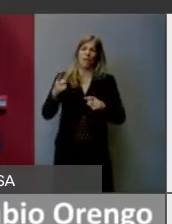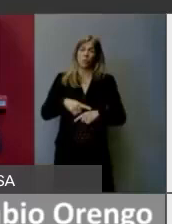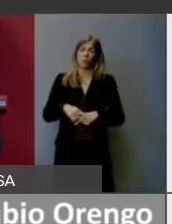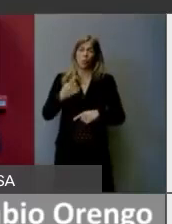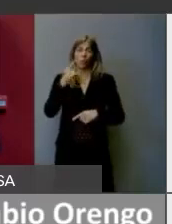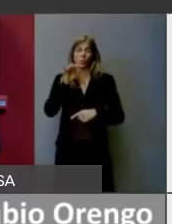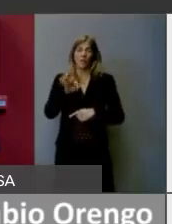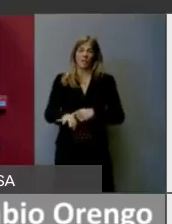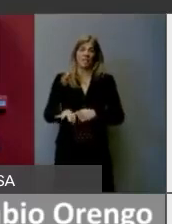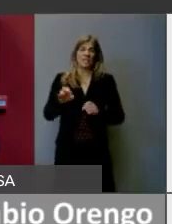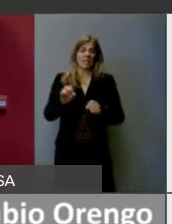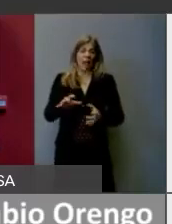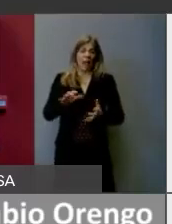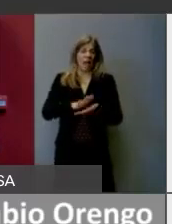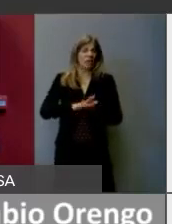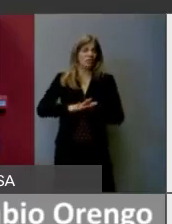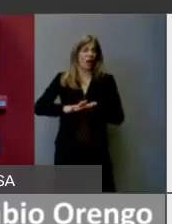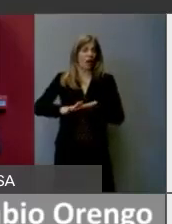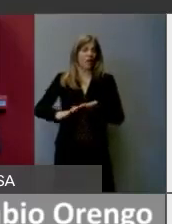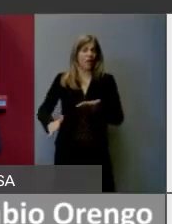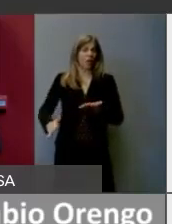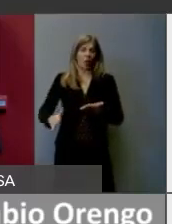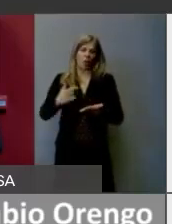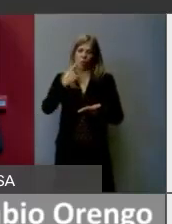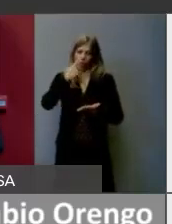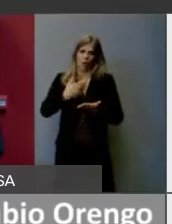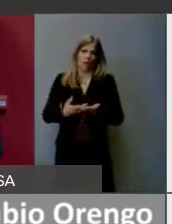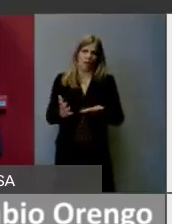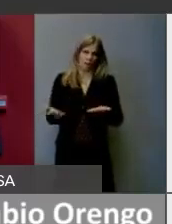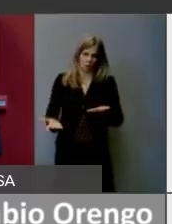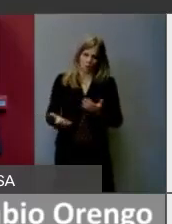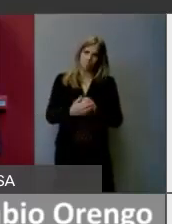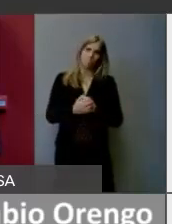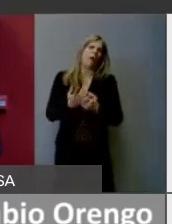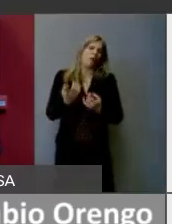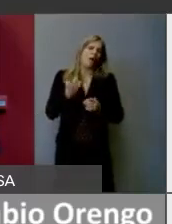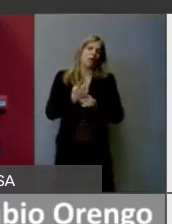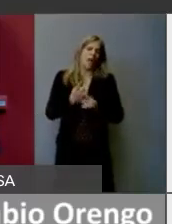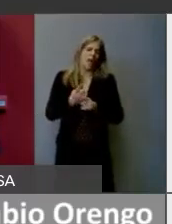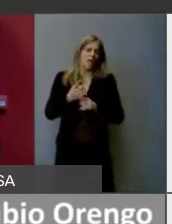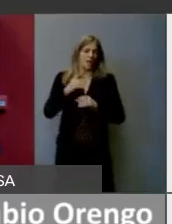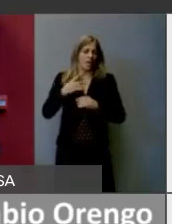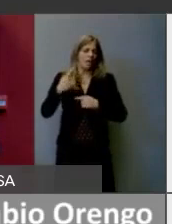cani non adeguati. Quindi io ho fatto questa mia verifica